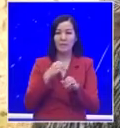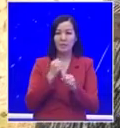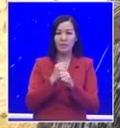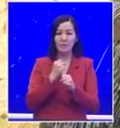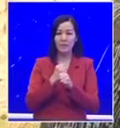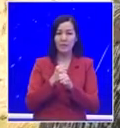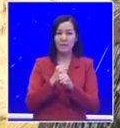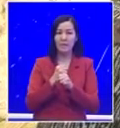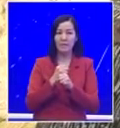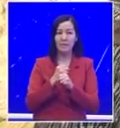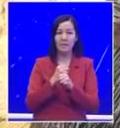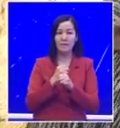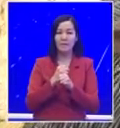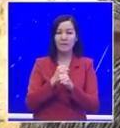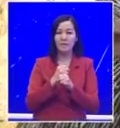жасадық. Енді